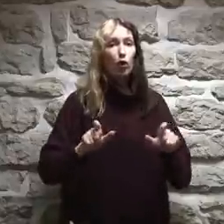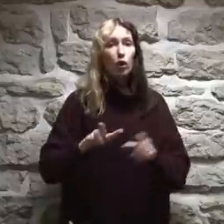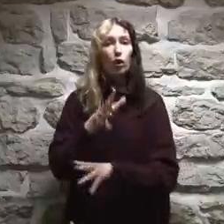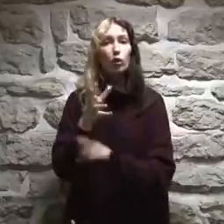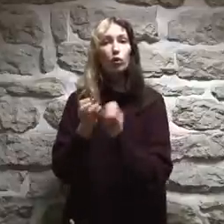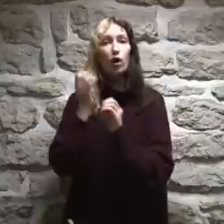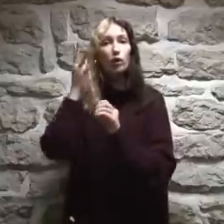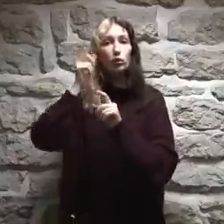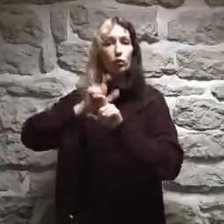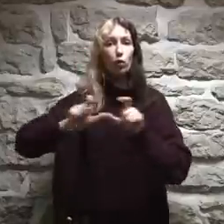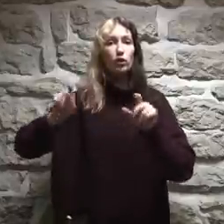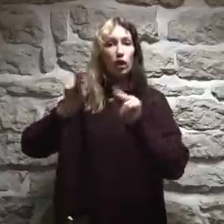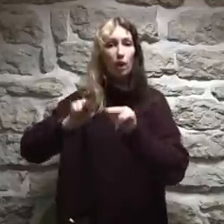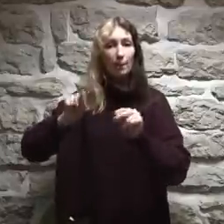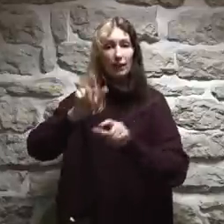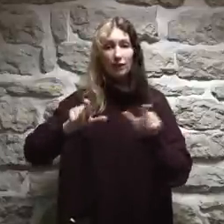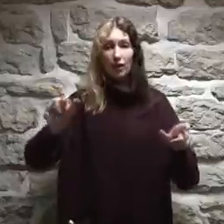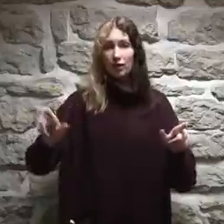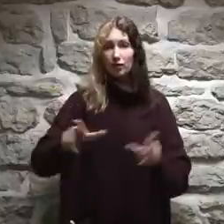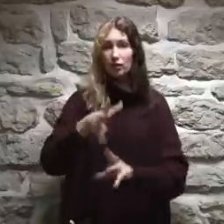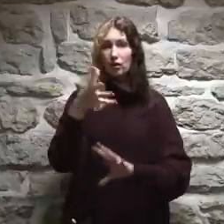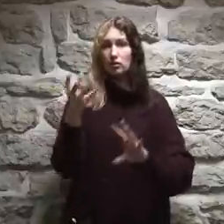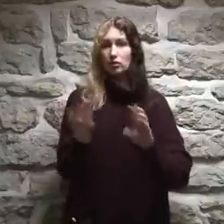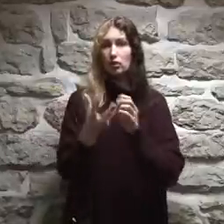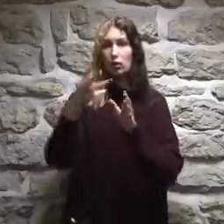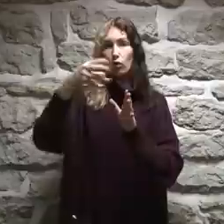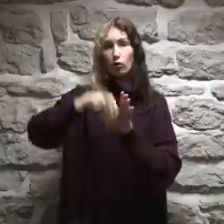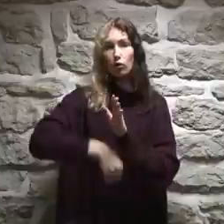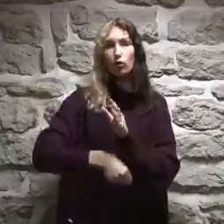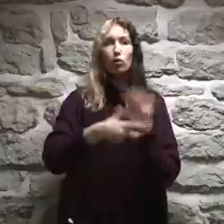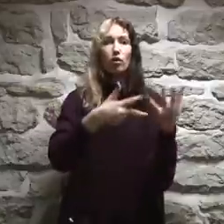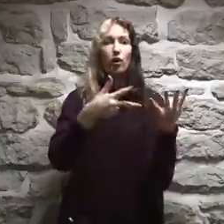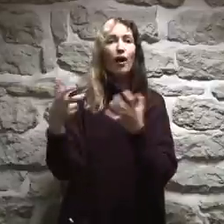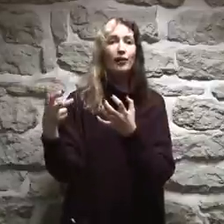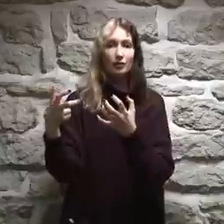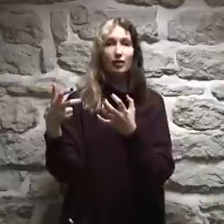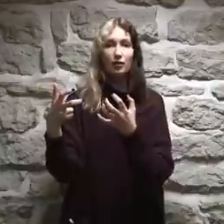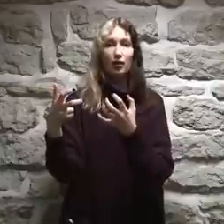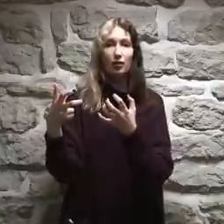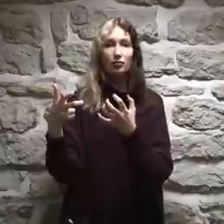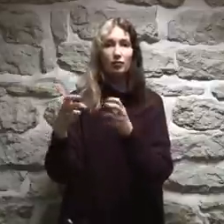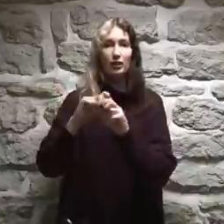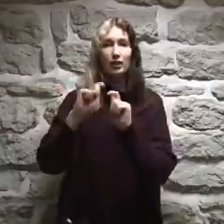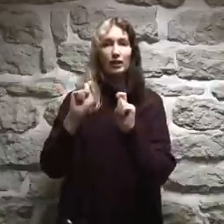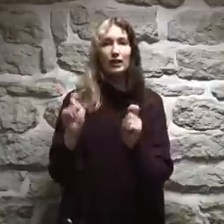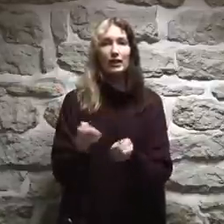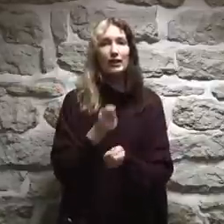üldhariduskoolide õpetajatest siis kokku 800 andis kiirtesti